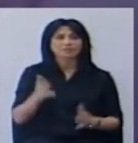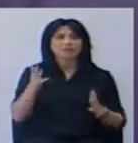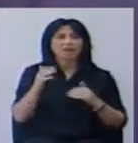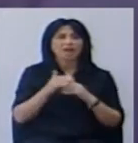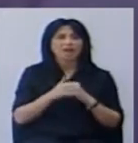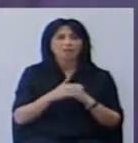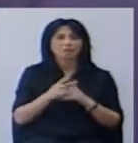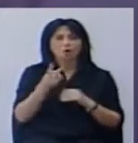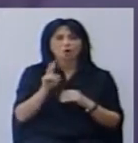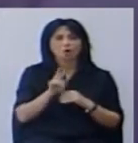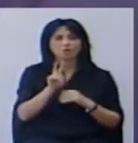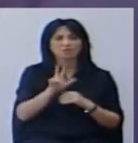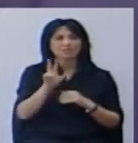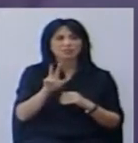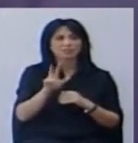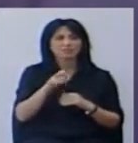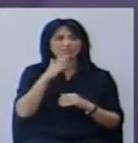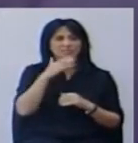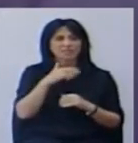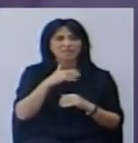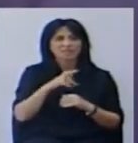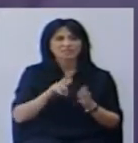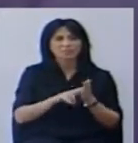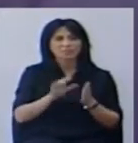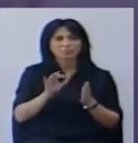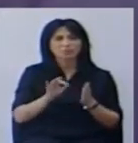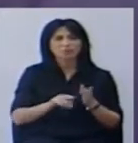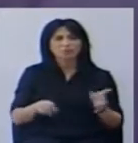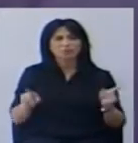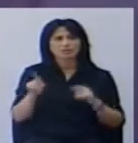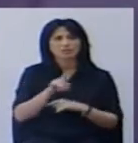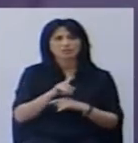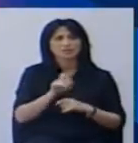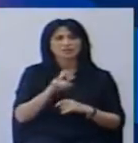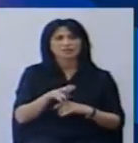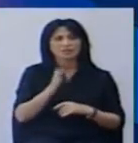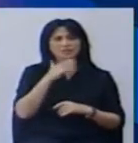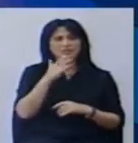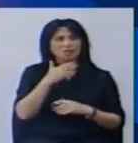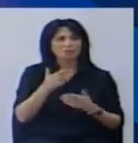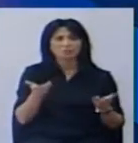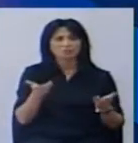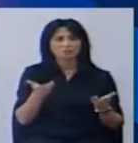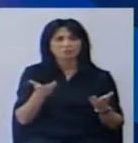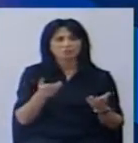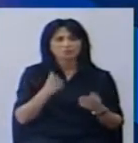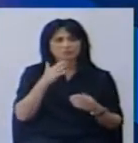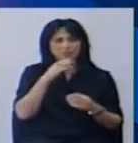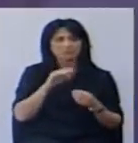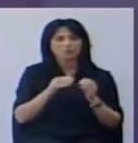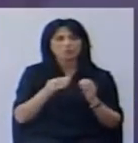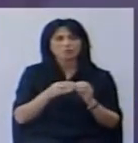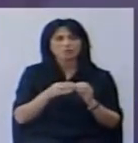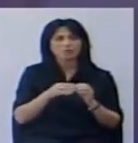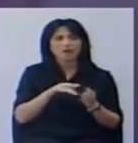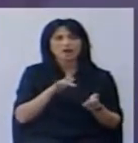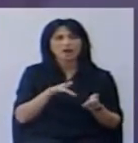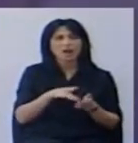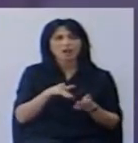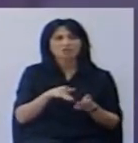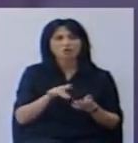დღეღამეში 2-3 საათით მიეწოდება წყალი, 70%. ან როდესაც კანალიზაციის პრობლემა გვაქვს, როდესაც წყლის პრობლემაა